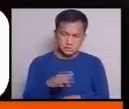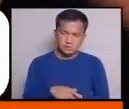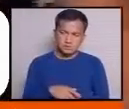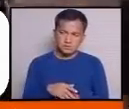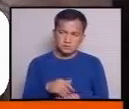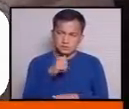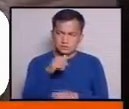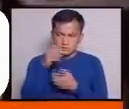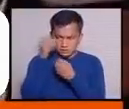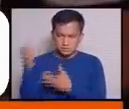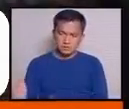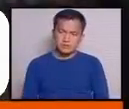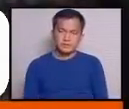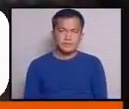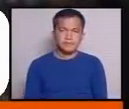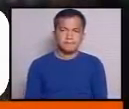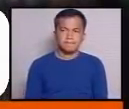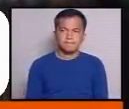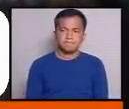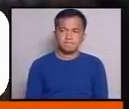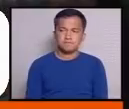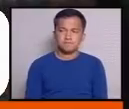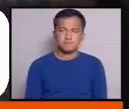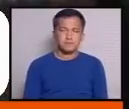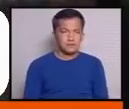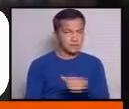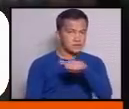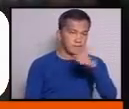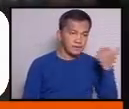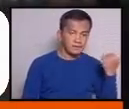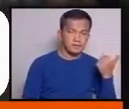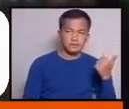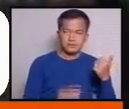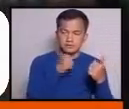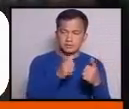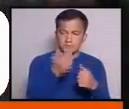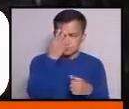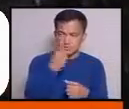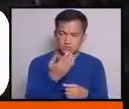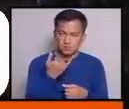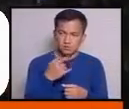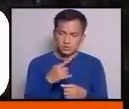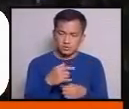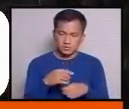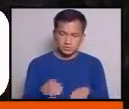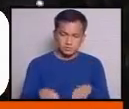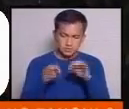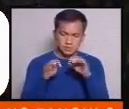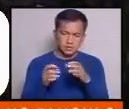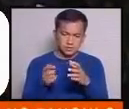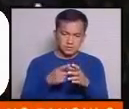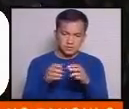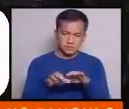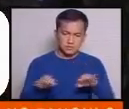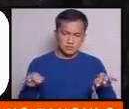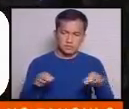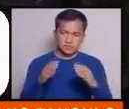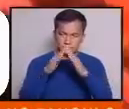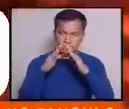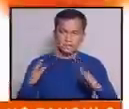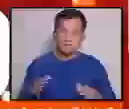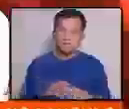namin sila nasabihan. Ang iba naman, hindi na natulog dahil inabot na ng baha ang unang palapag ng kanilang mga